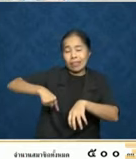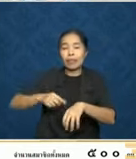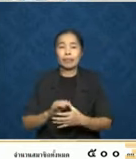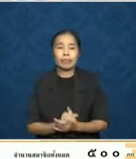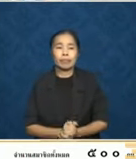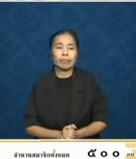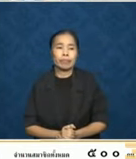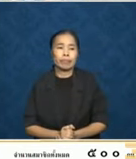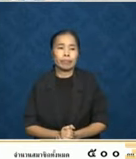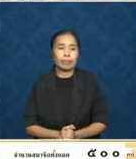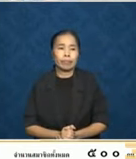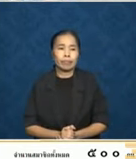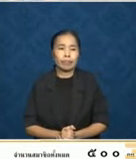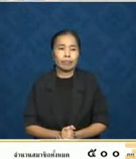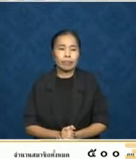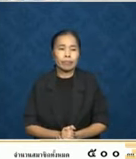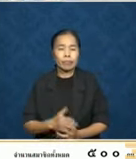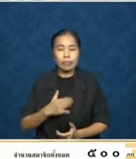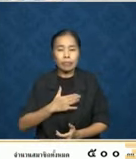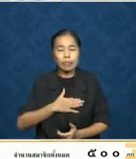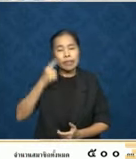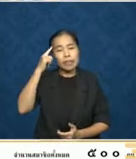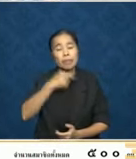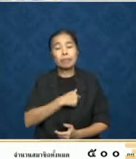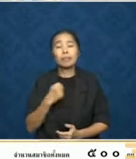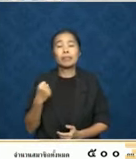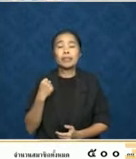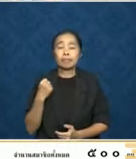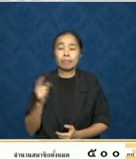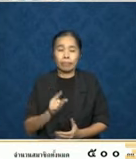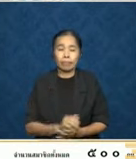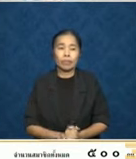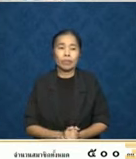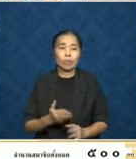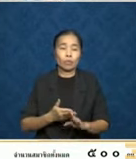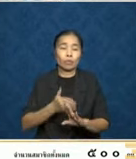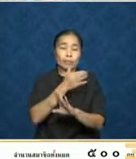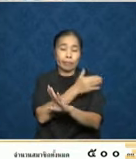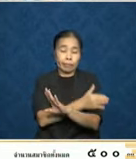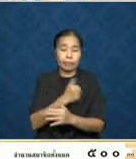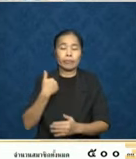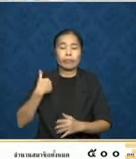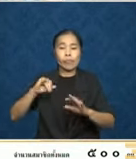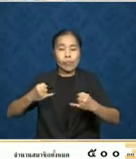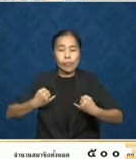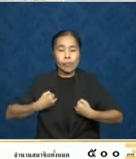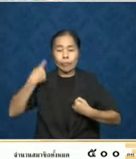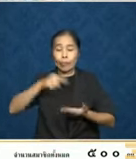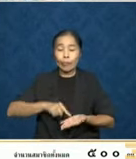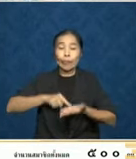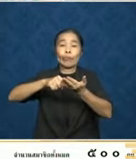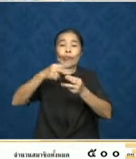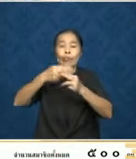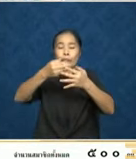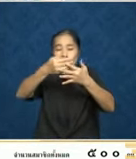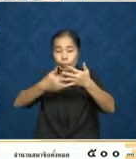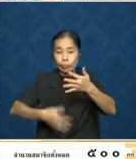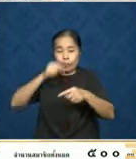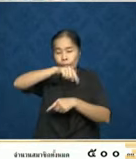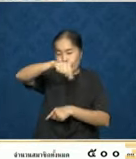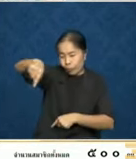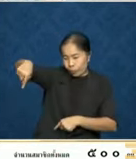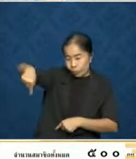แต่นะคะเพราะนั้นดิฉันมั่นใจว่าหลังจากนี้ค่ะจริงๆตั้งแต่ก่อนหน้านี้ตั้งแต่เจ้าของยติไล่ลงมาจนถึงเพื่อนๆทุกๆคน